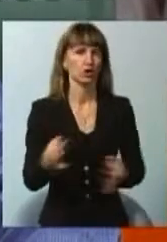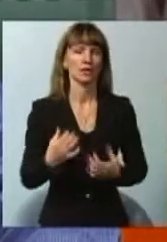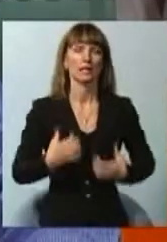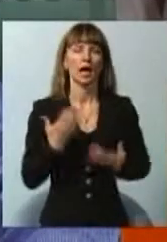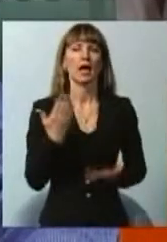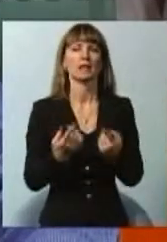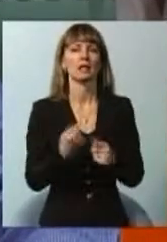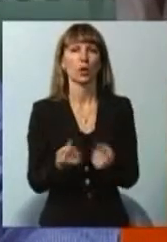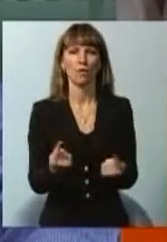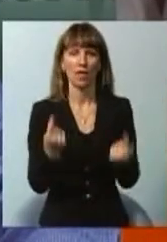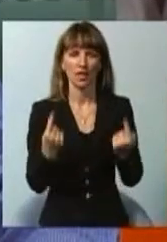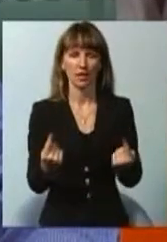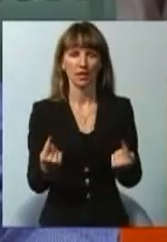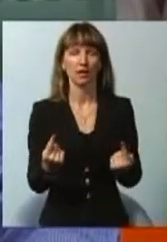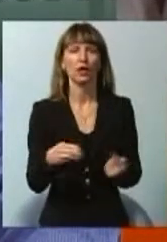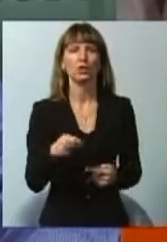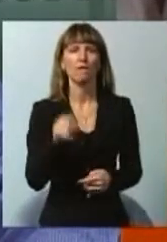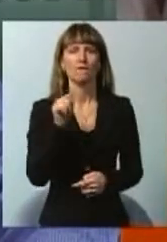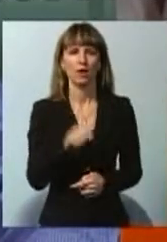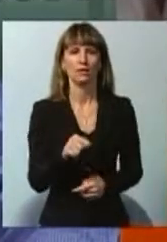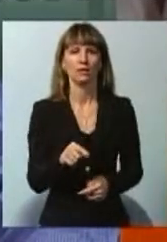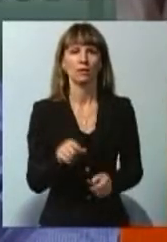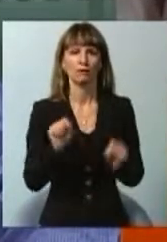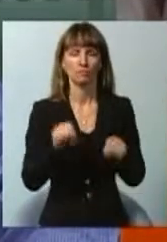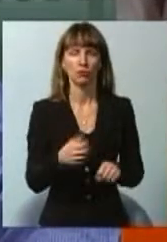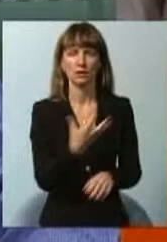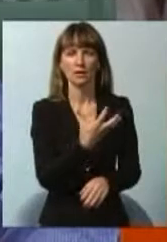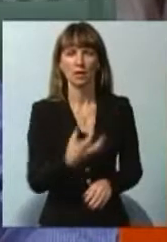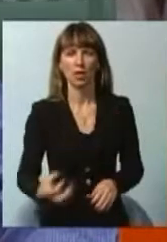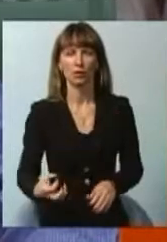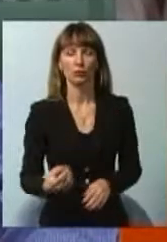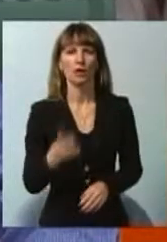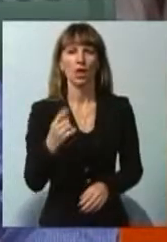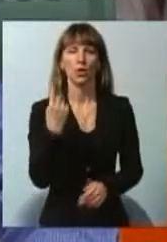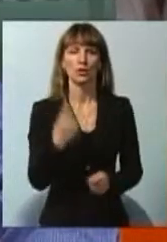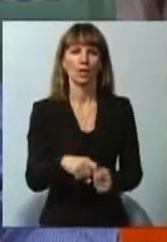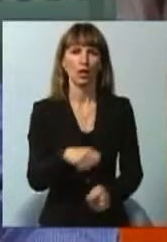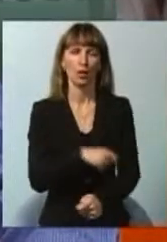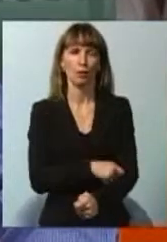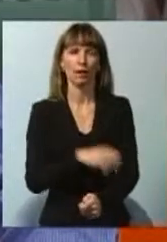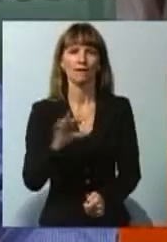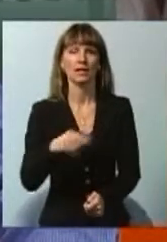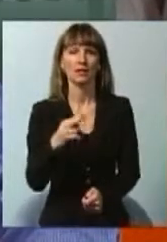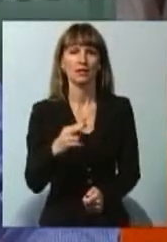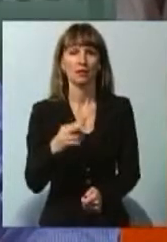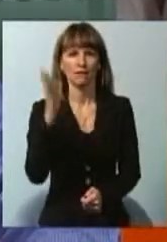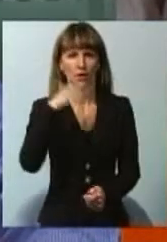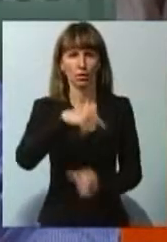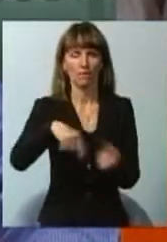нічого, а якщо це дуже велике, то вона це може затягнути на 1 кілометр від самого